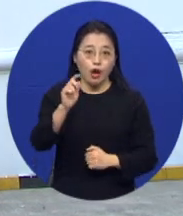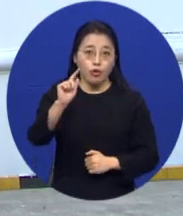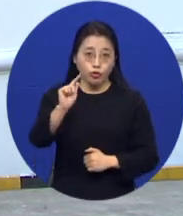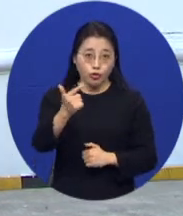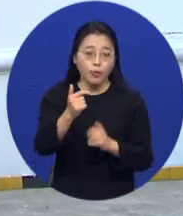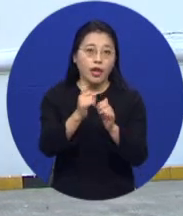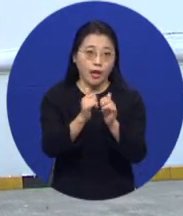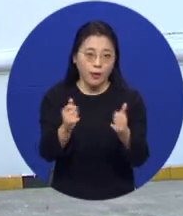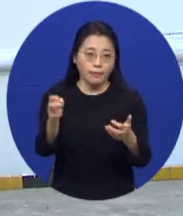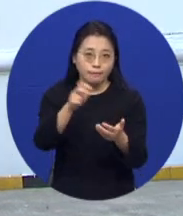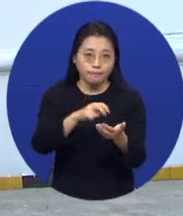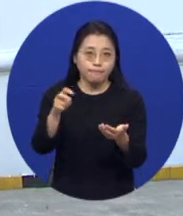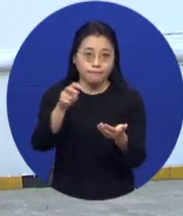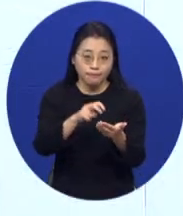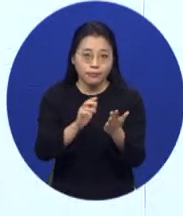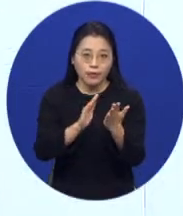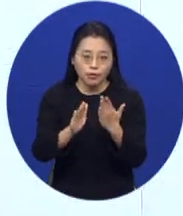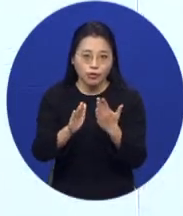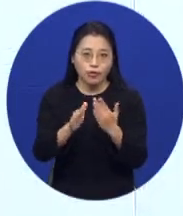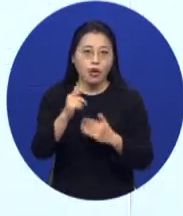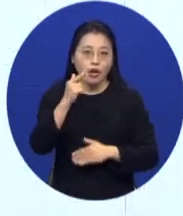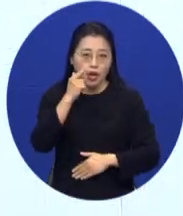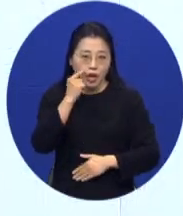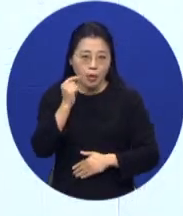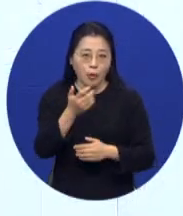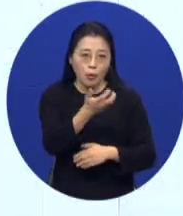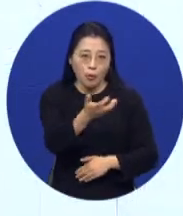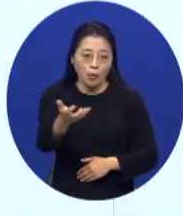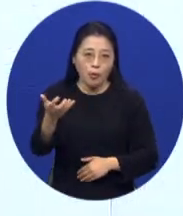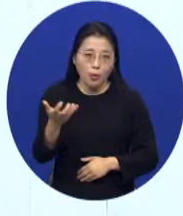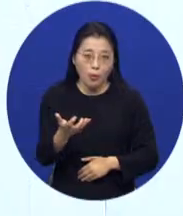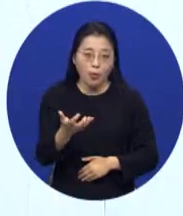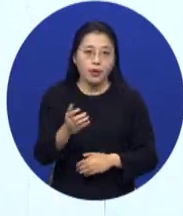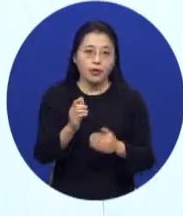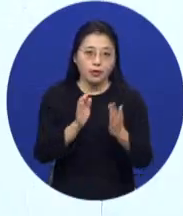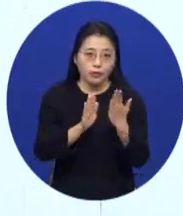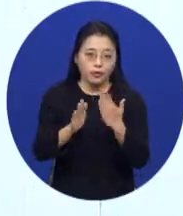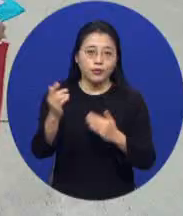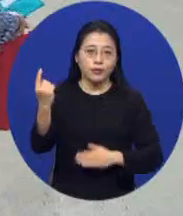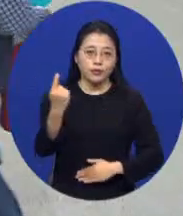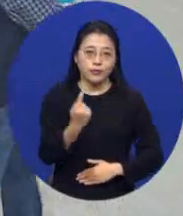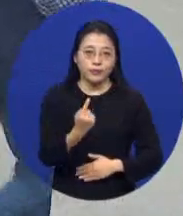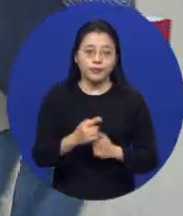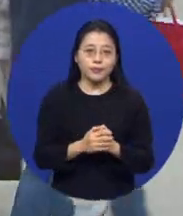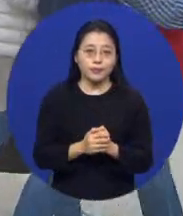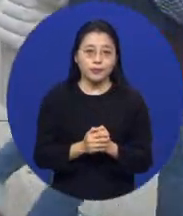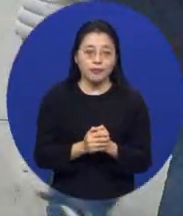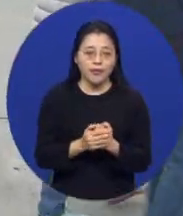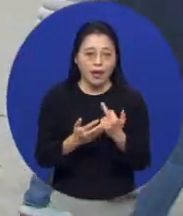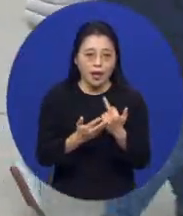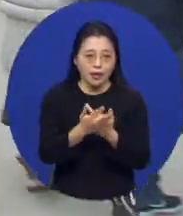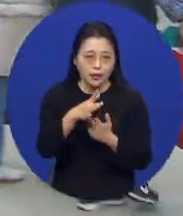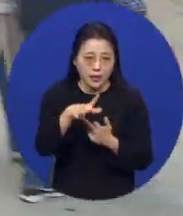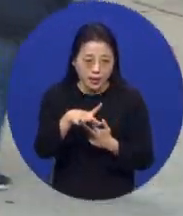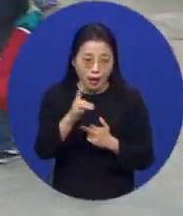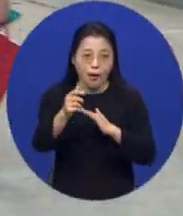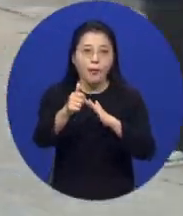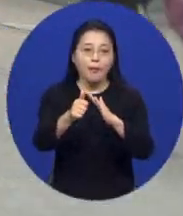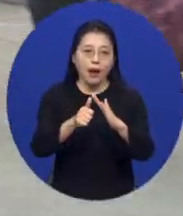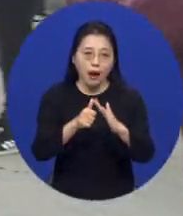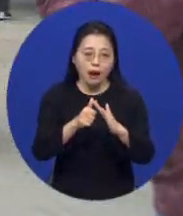거쳐온 29,000톤급 크루즈 아마데아호입니다 제주의 첫 발을 내딛는 여행객들은 설렘을 감추지